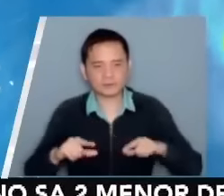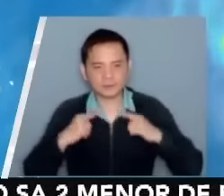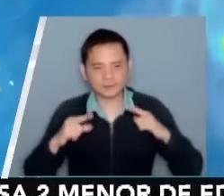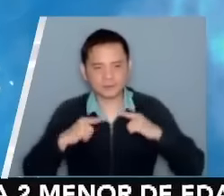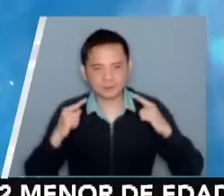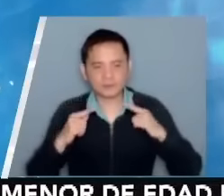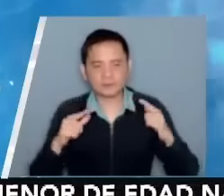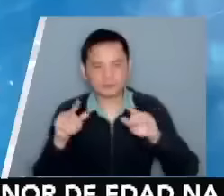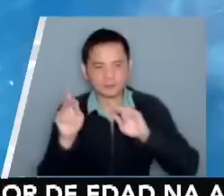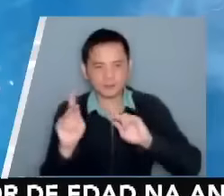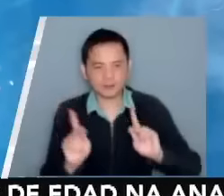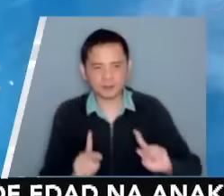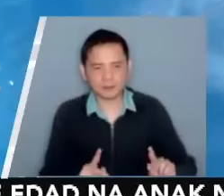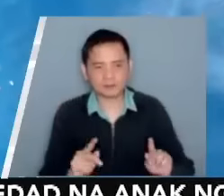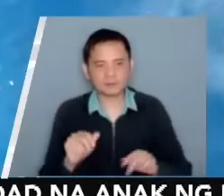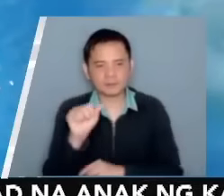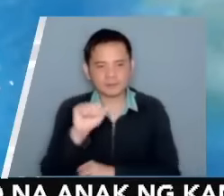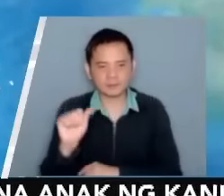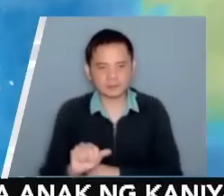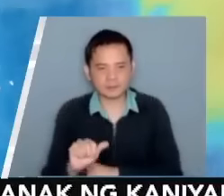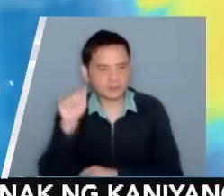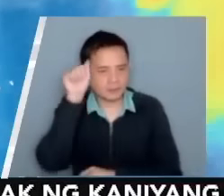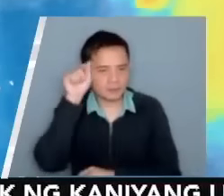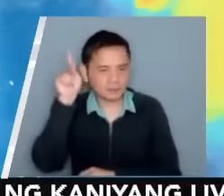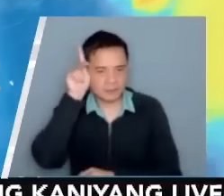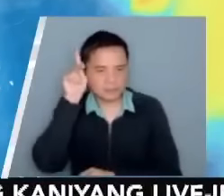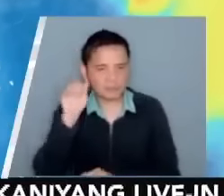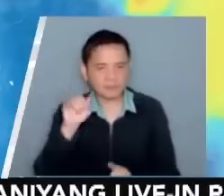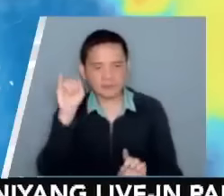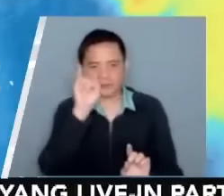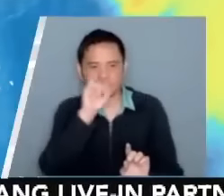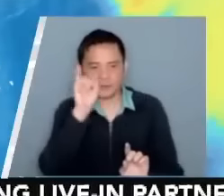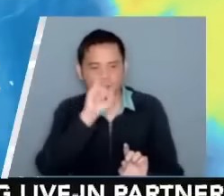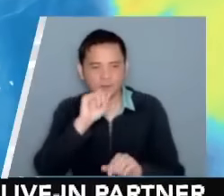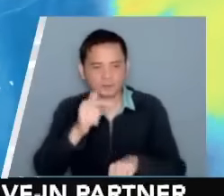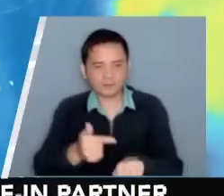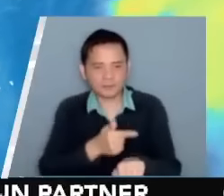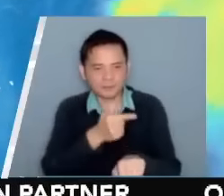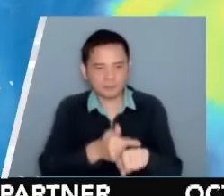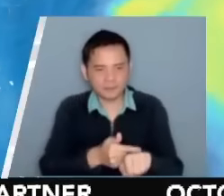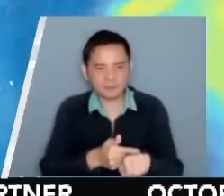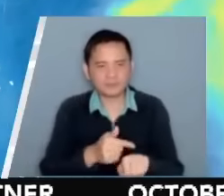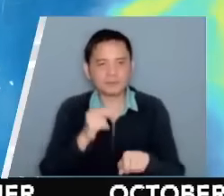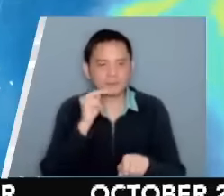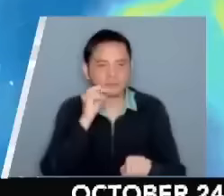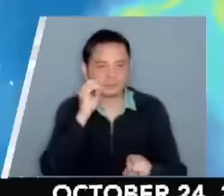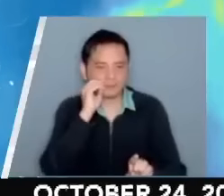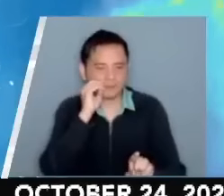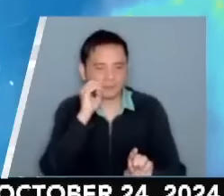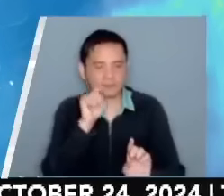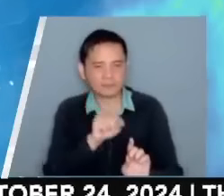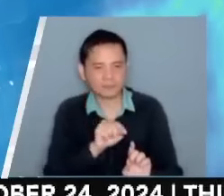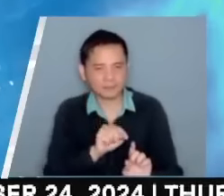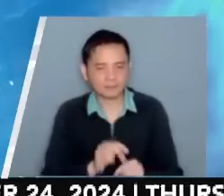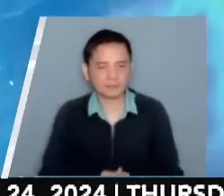Laguna, Palawan, Antique, Aklan, Iloilo, Guimaras at Negros